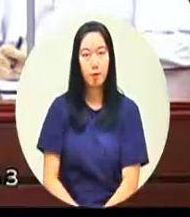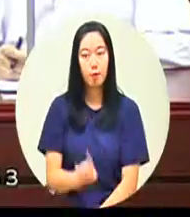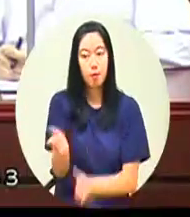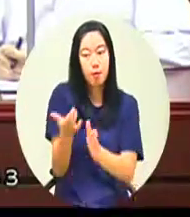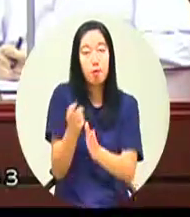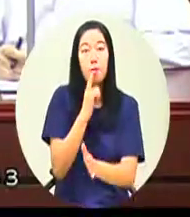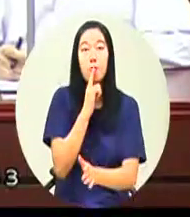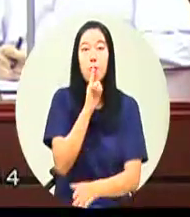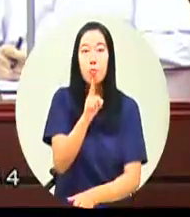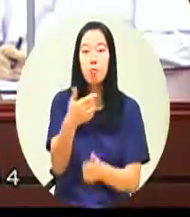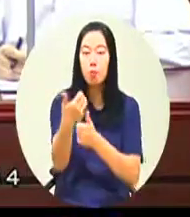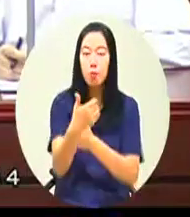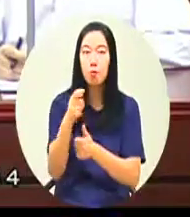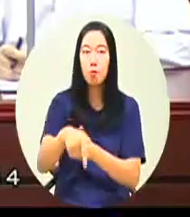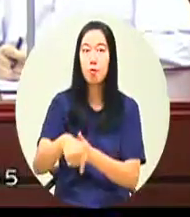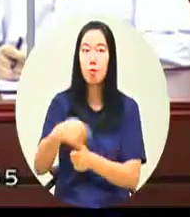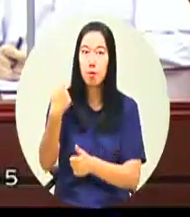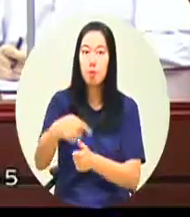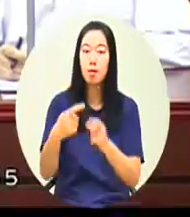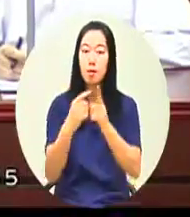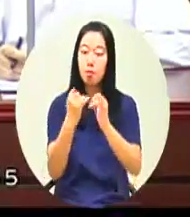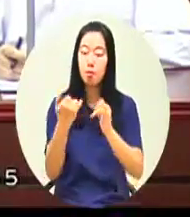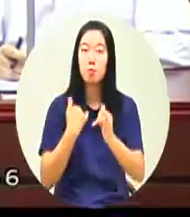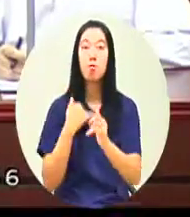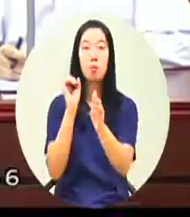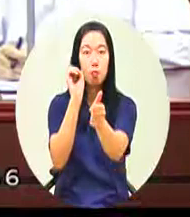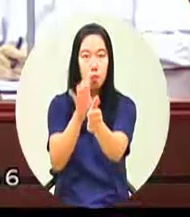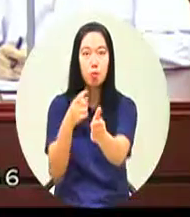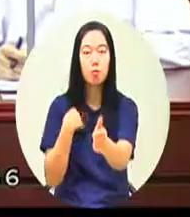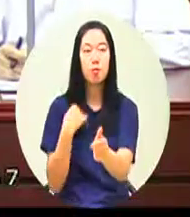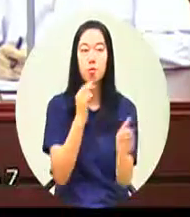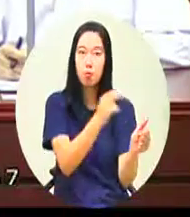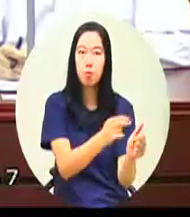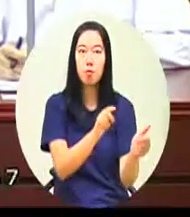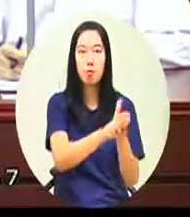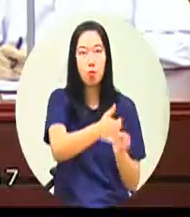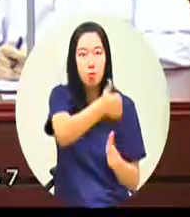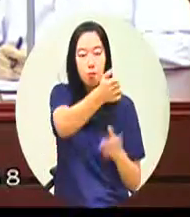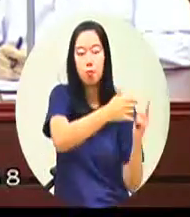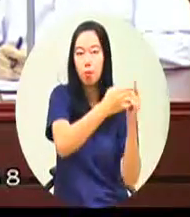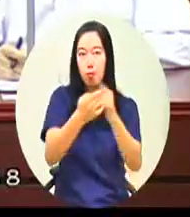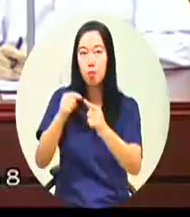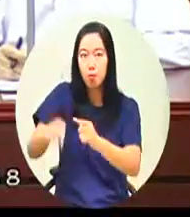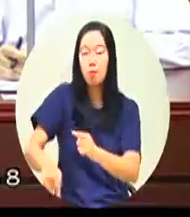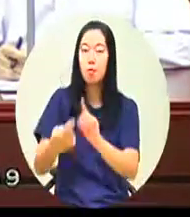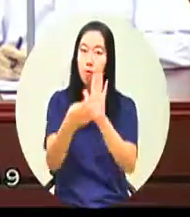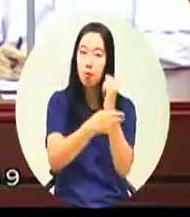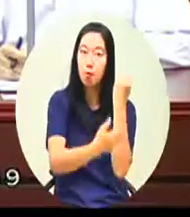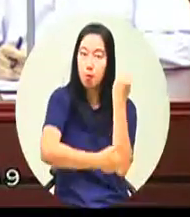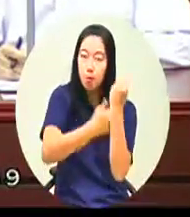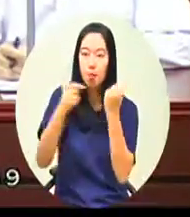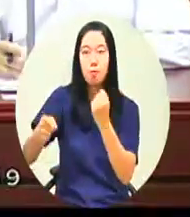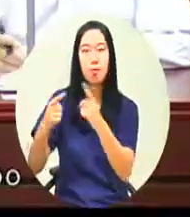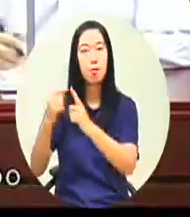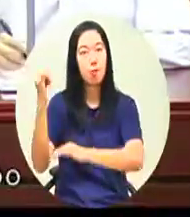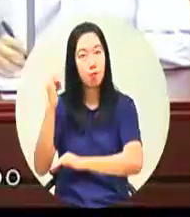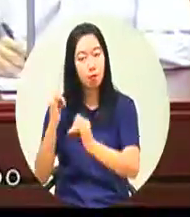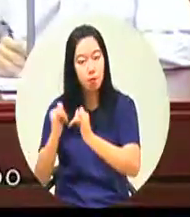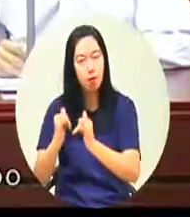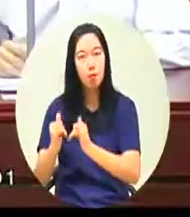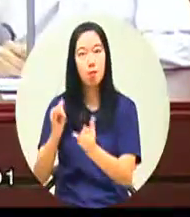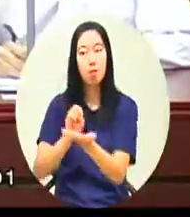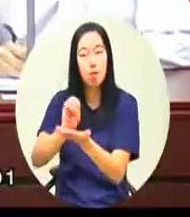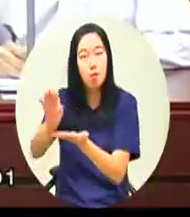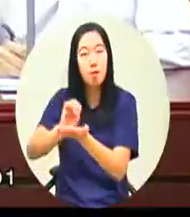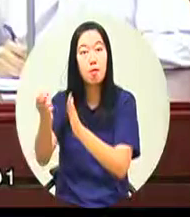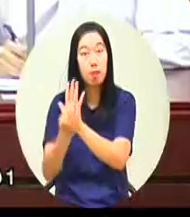着要甲咱的乡亲阁做一个说明，我会要求阮的科长吼，阁去地方遐甲里长啊，甲咱的里面做一个详细说